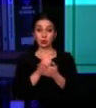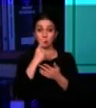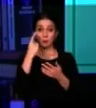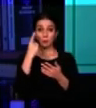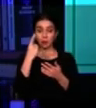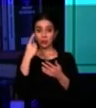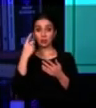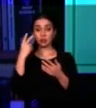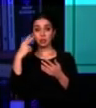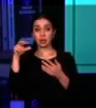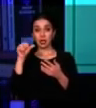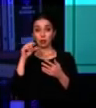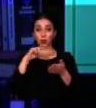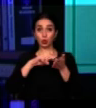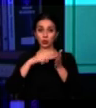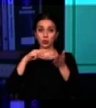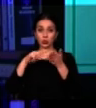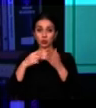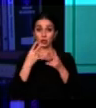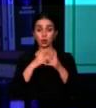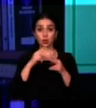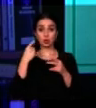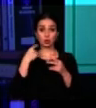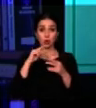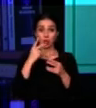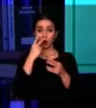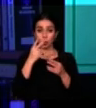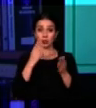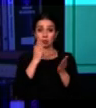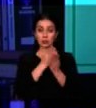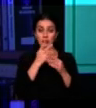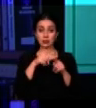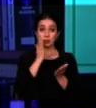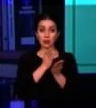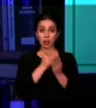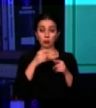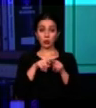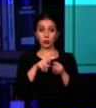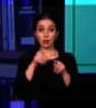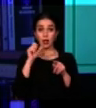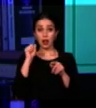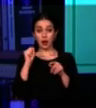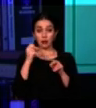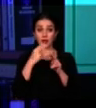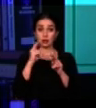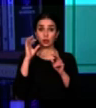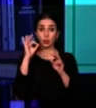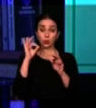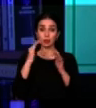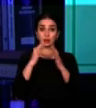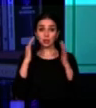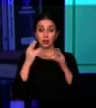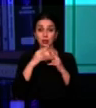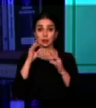2,5 нуқталар экан. 1 ва 2,5 ни сонлар оқида тасвирладик. Бизнинг а коэффициентимиз 0 дан катта,